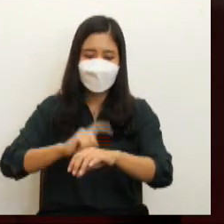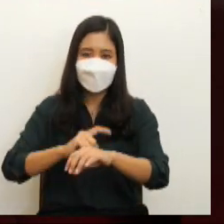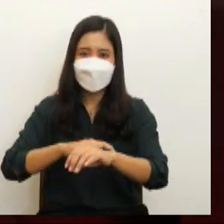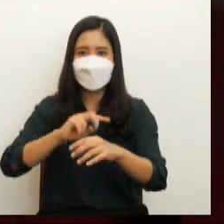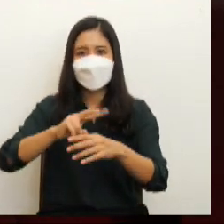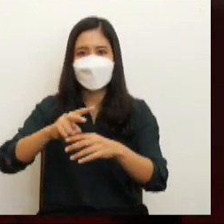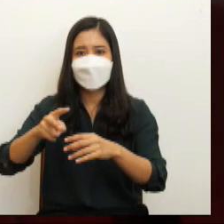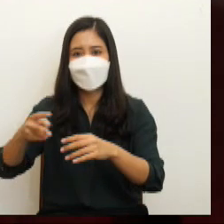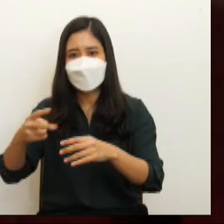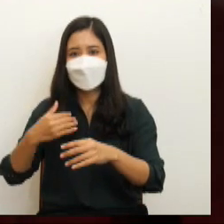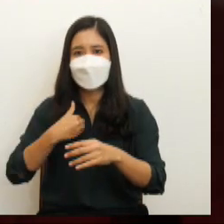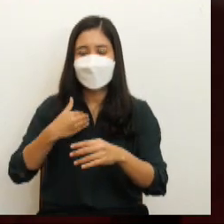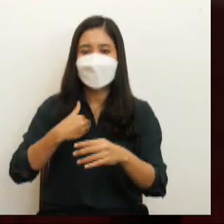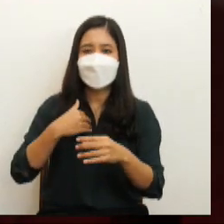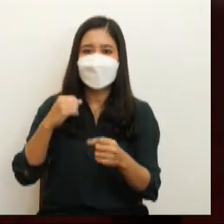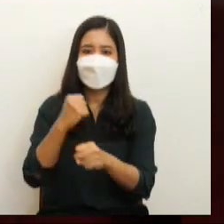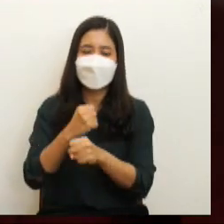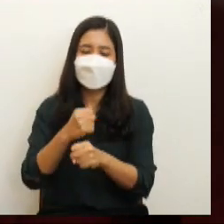ที่หน่วยกิจระบุไว้ค่ะ